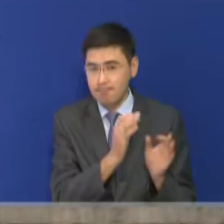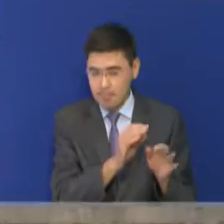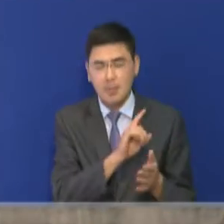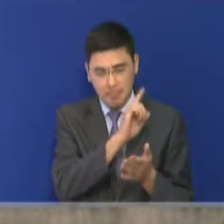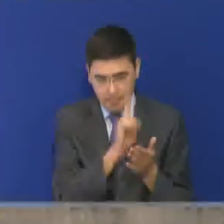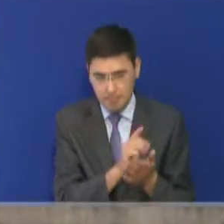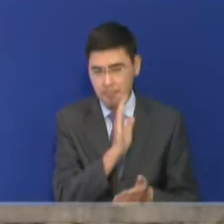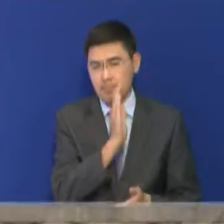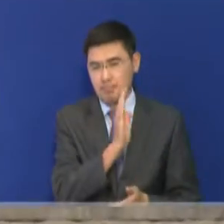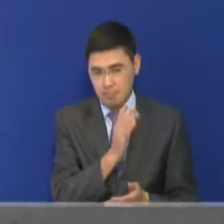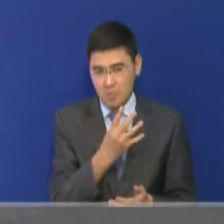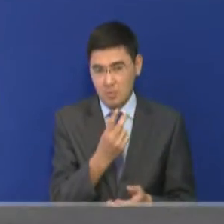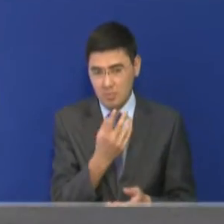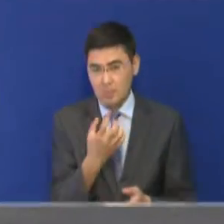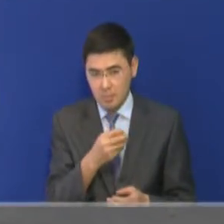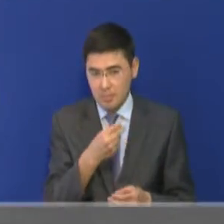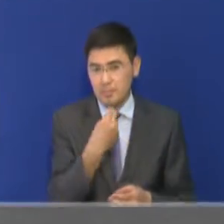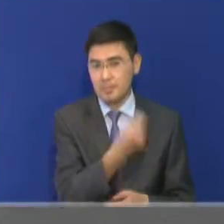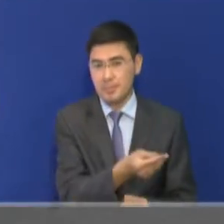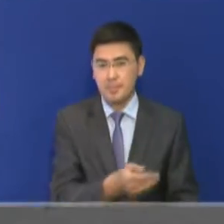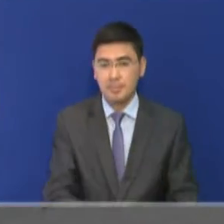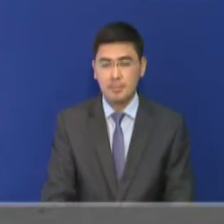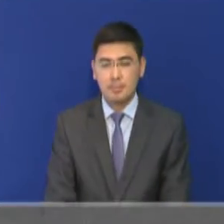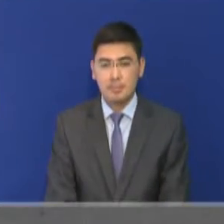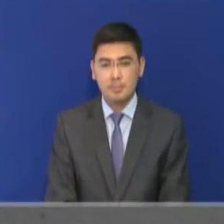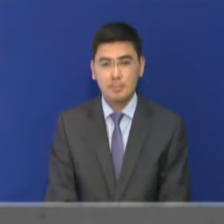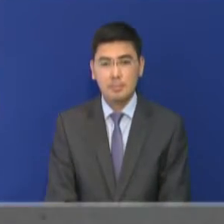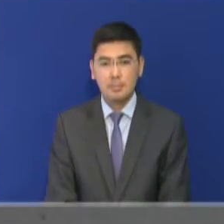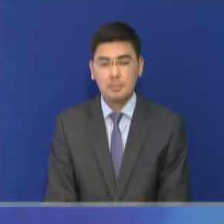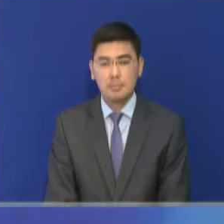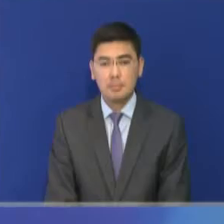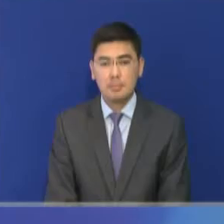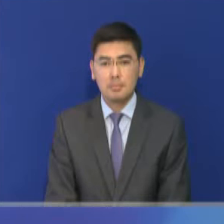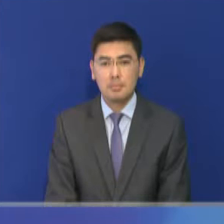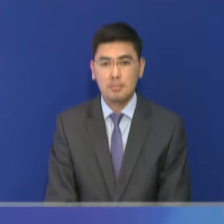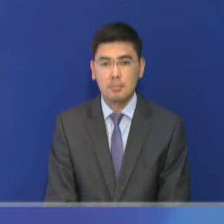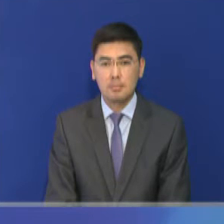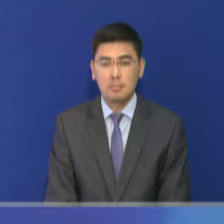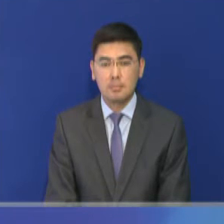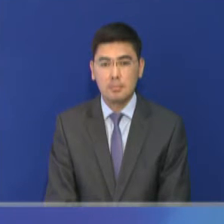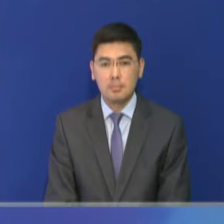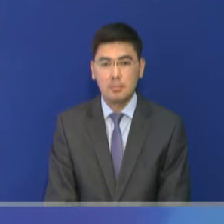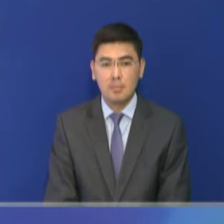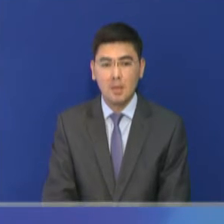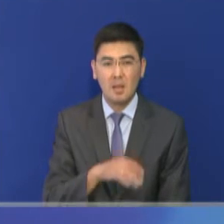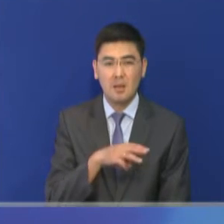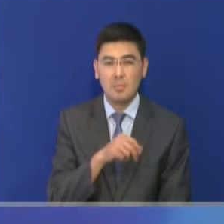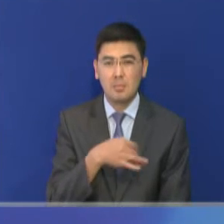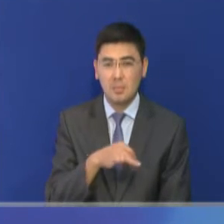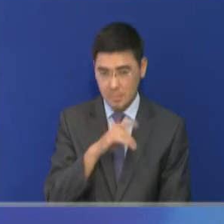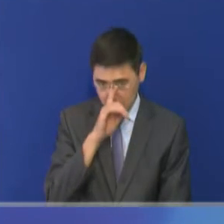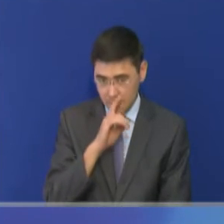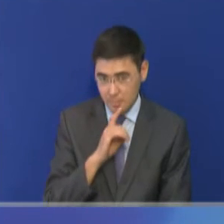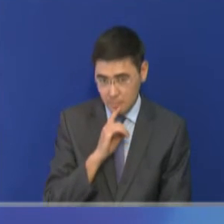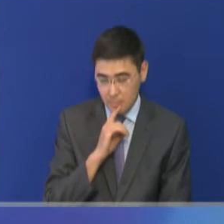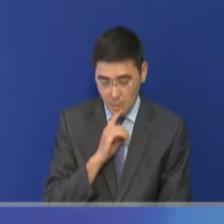будет выплачено. Сауле Байгалиева, Гульнас Каукен, Ельжан Максумов, телеканал «Семей». Месяц мая – время подведения итогов учебного